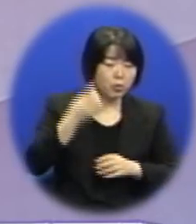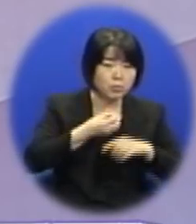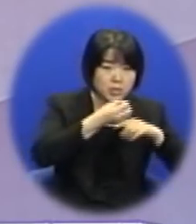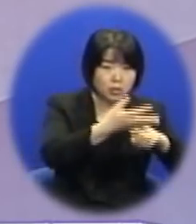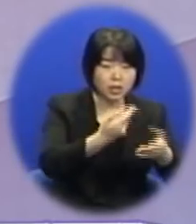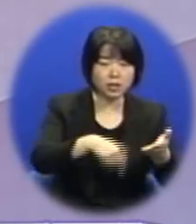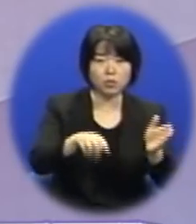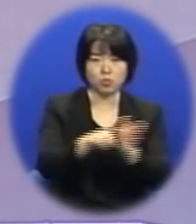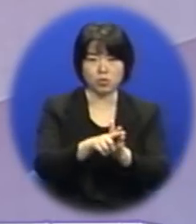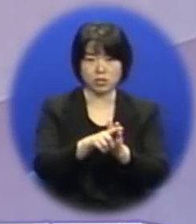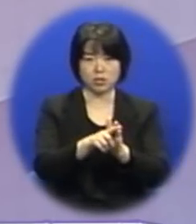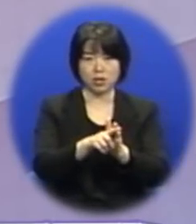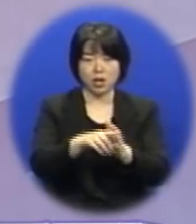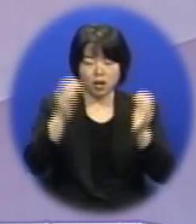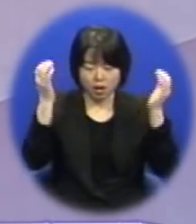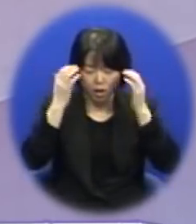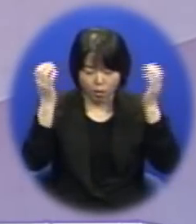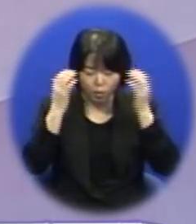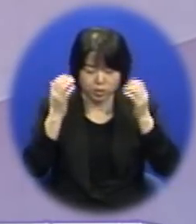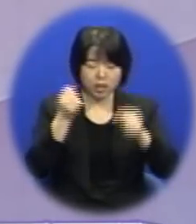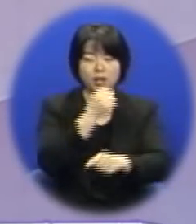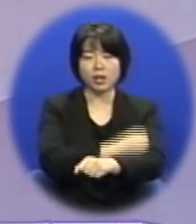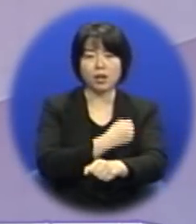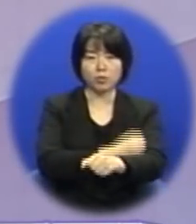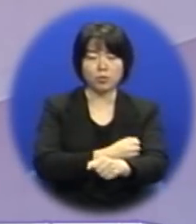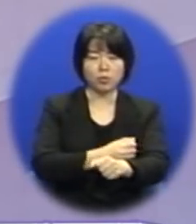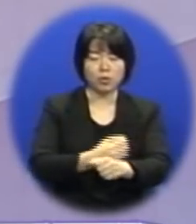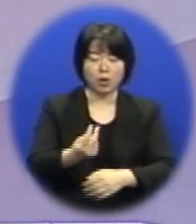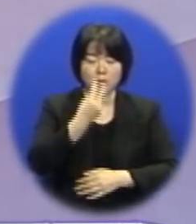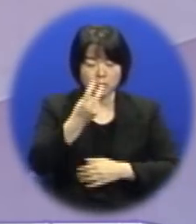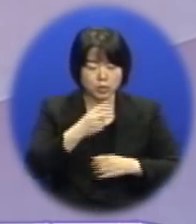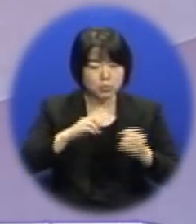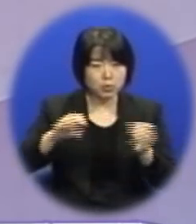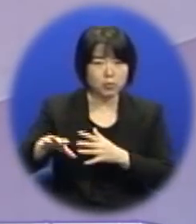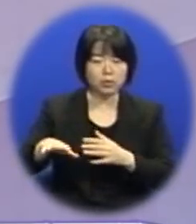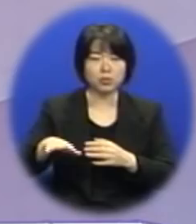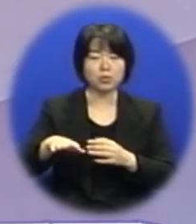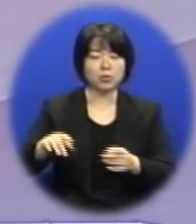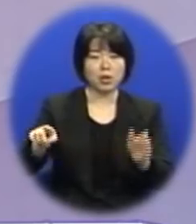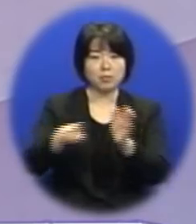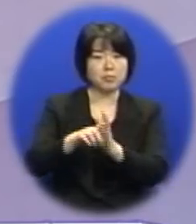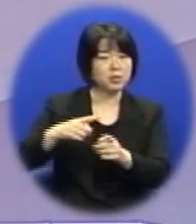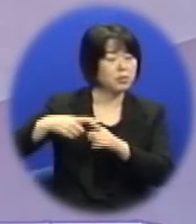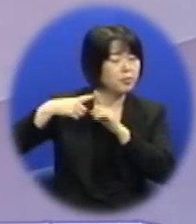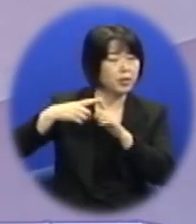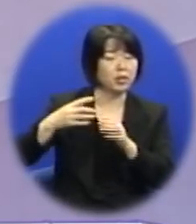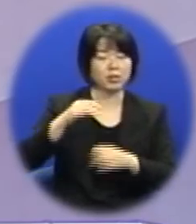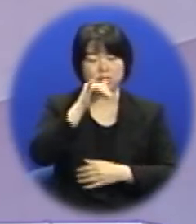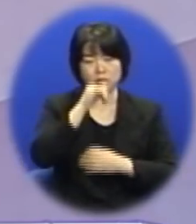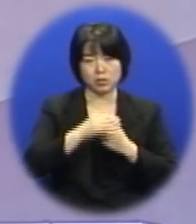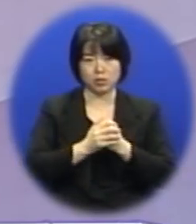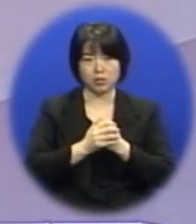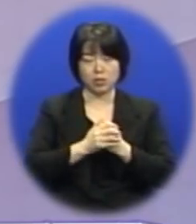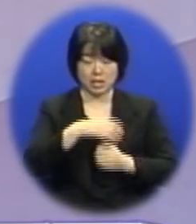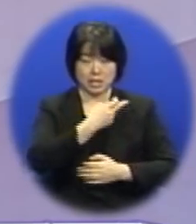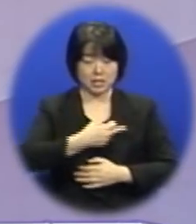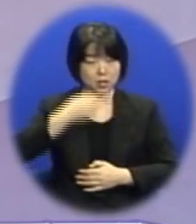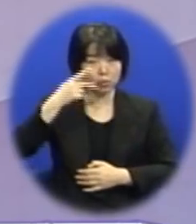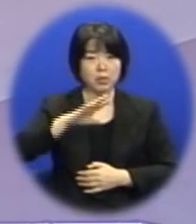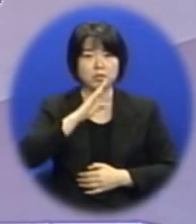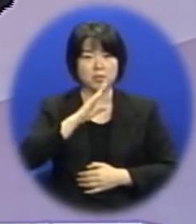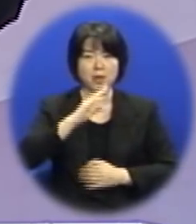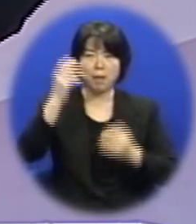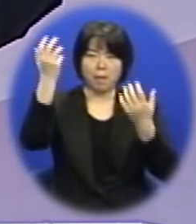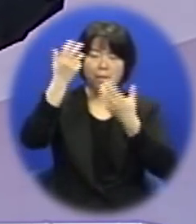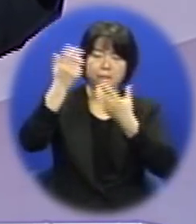결국은 목베임을 당해서 순교하고, 사도 바울은 완전히 광신자처럼 보였어요.